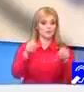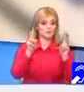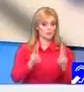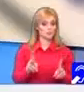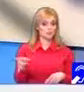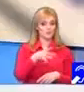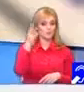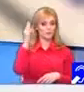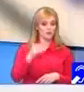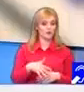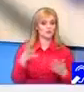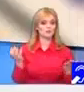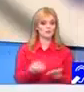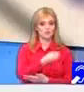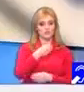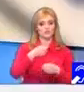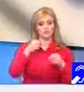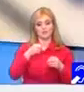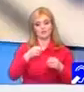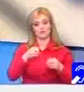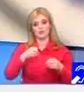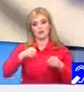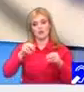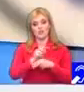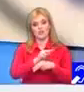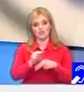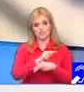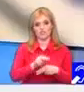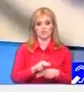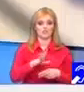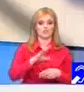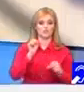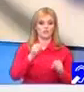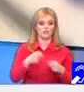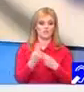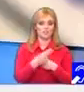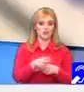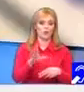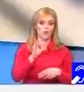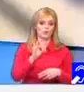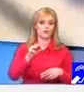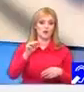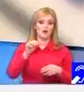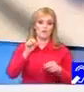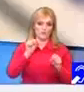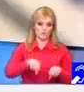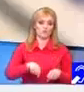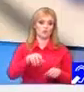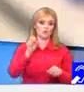Specialiștii din Republica Moldova au identificat molecule care, în cantități infime și cu o nocivitate minimă, sunt capabile să omoare